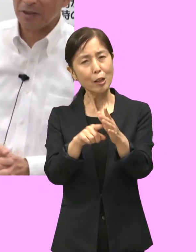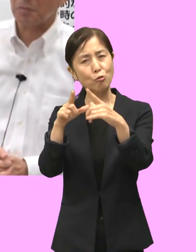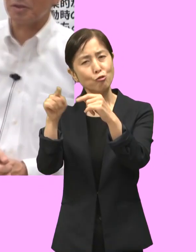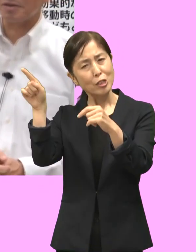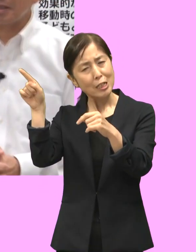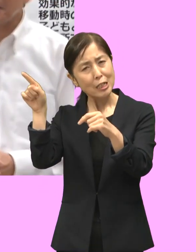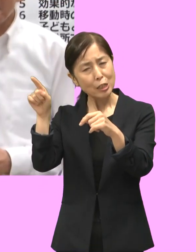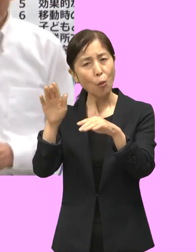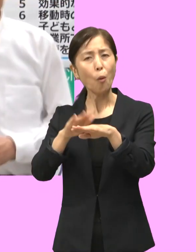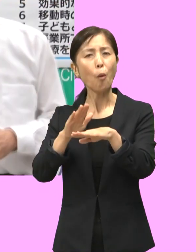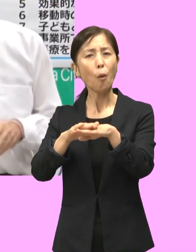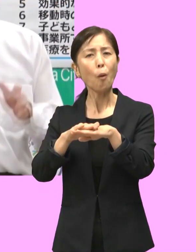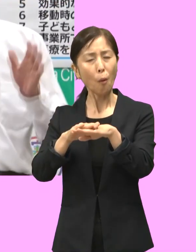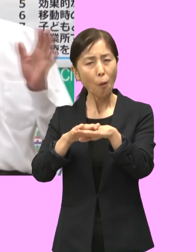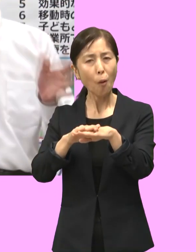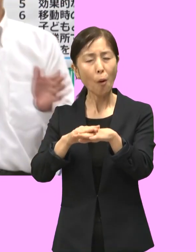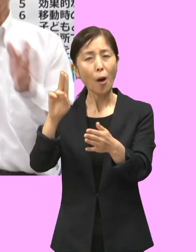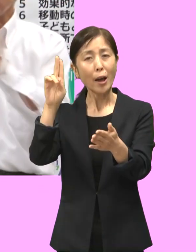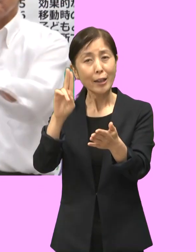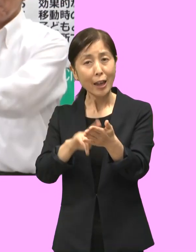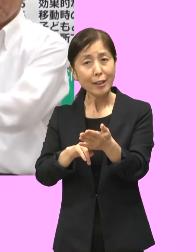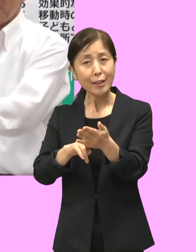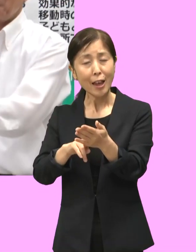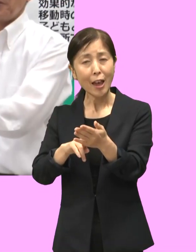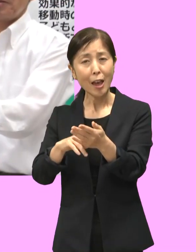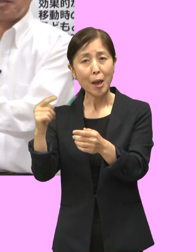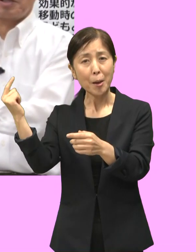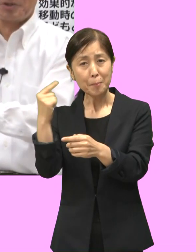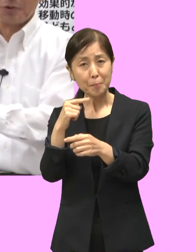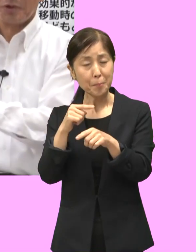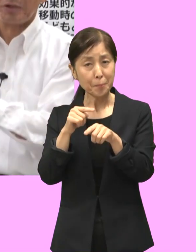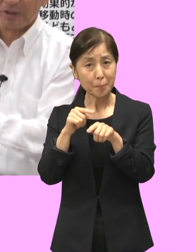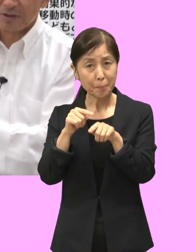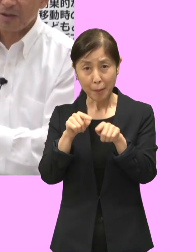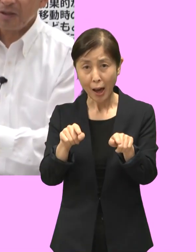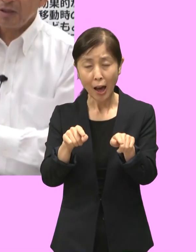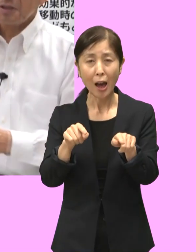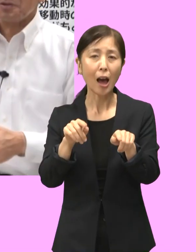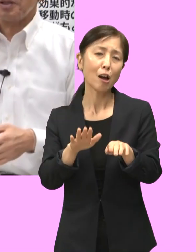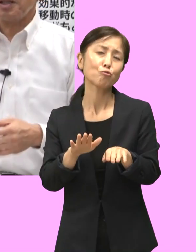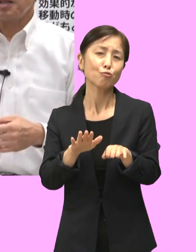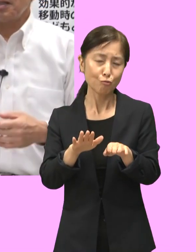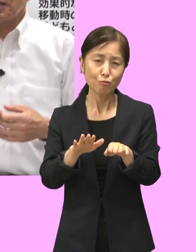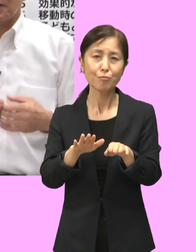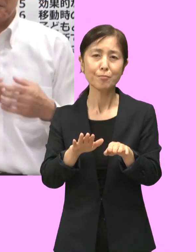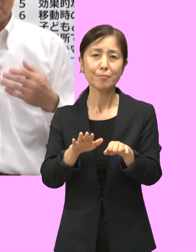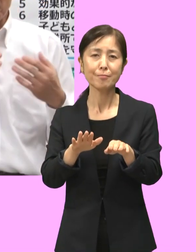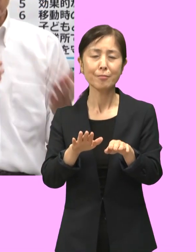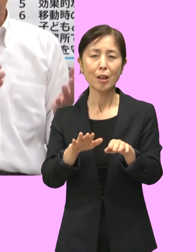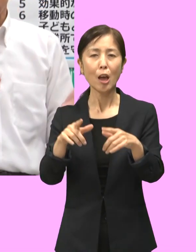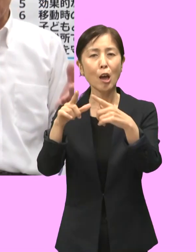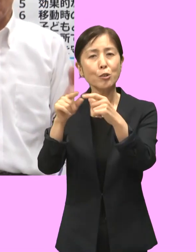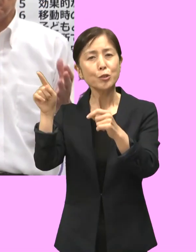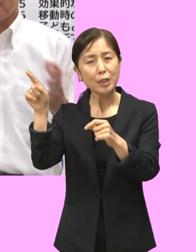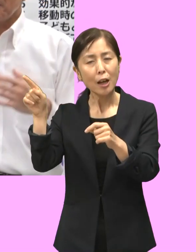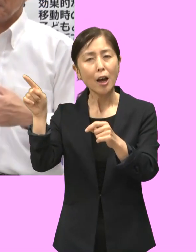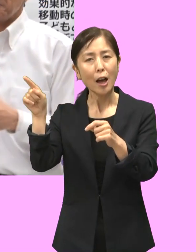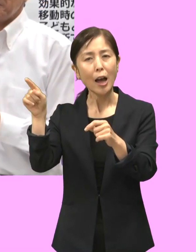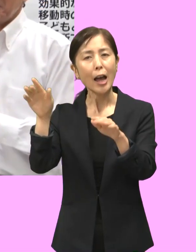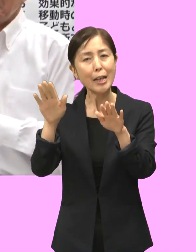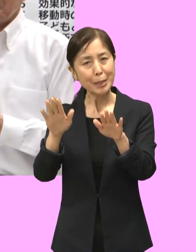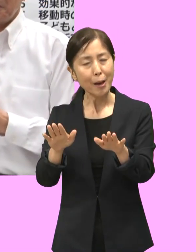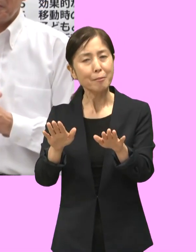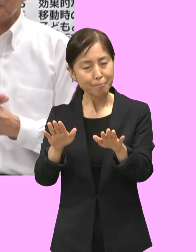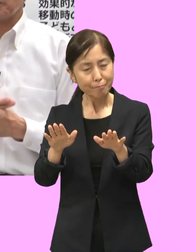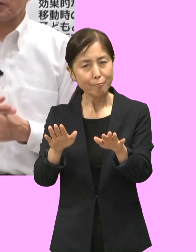方からしてもですね、決定してからすぐにもう可能になるケースが非常に多いわけです。そして国自体がこう